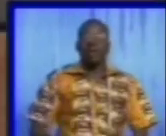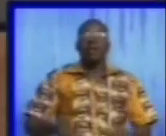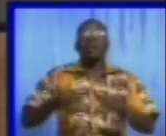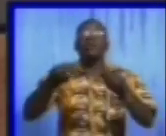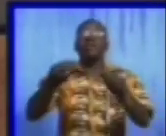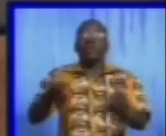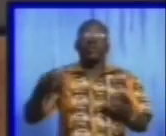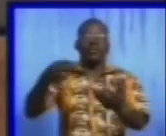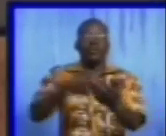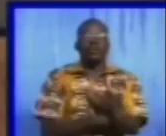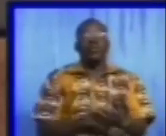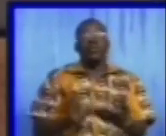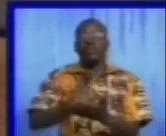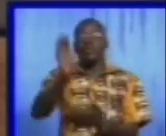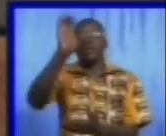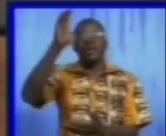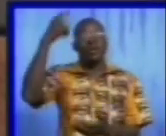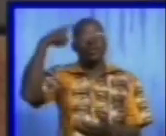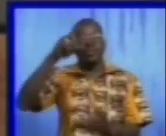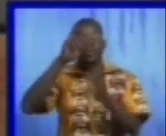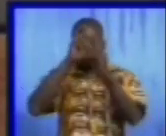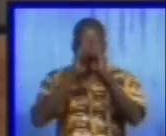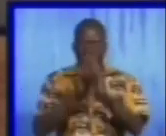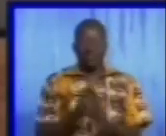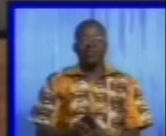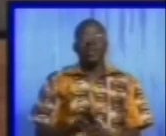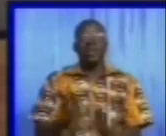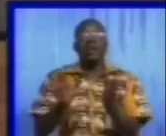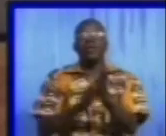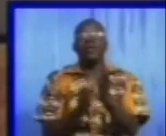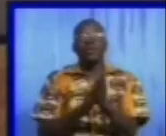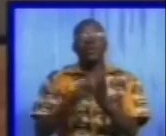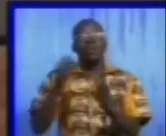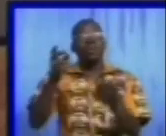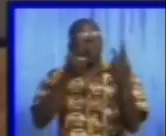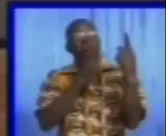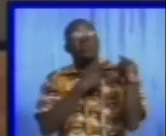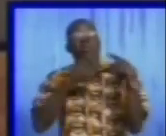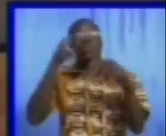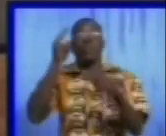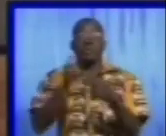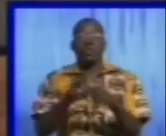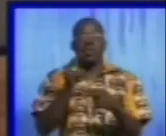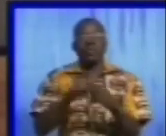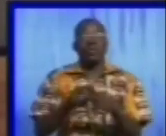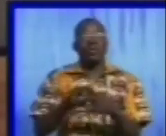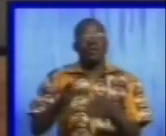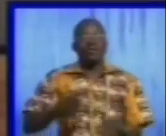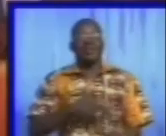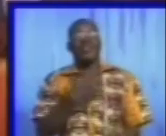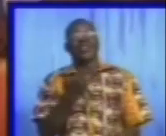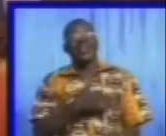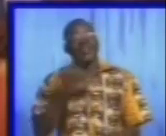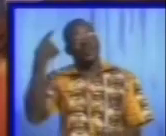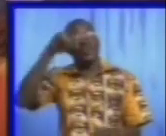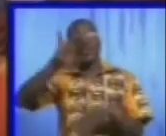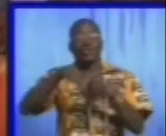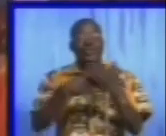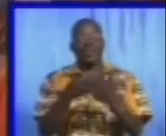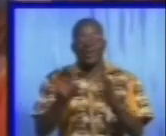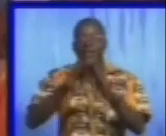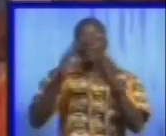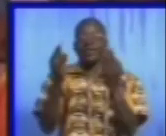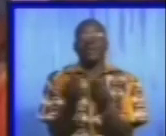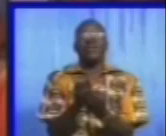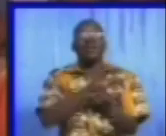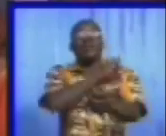joyau. Pour honorer sa mémoire, l'école porte désormais son nom, une fierté pour toute la famille. Les autorités